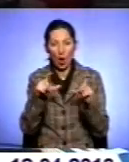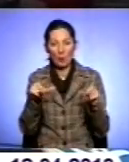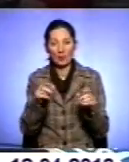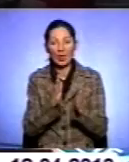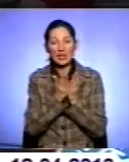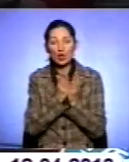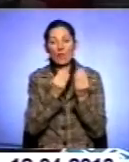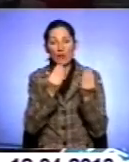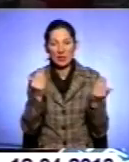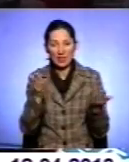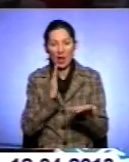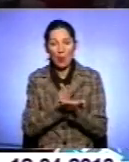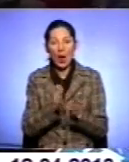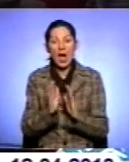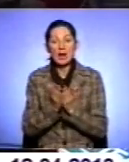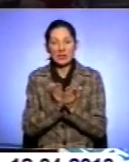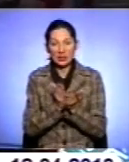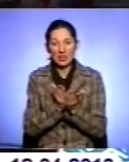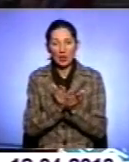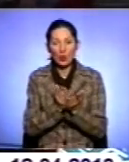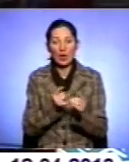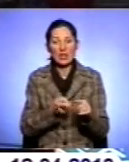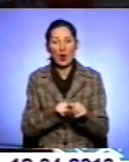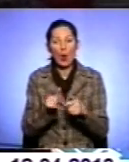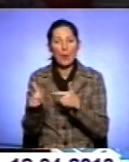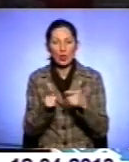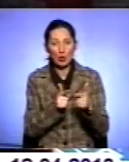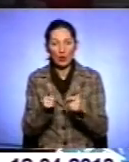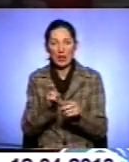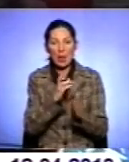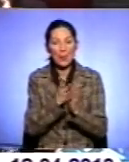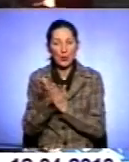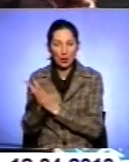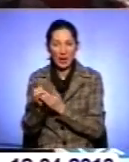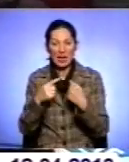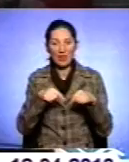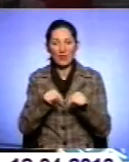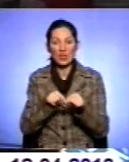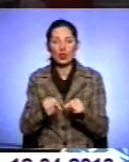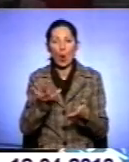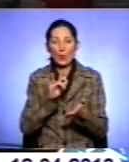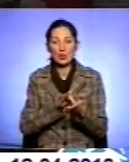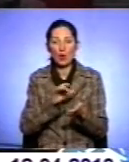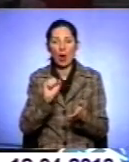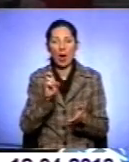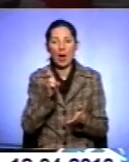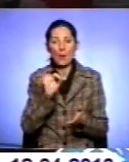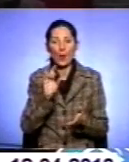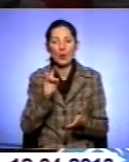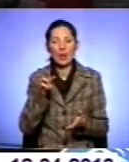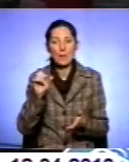виставка «Магія книги», яку підготували бібліотекарі відділу міського абонементу,